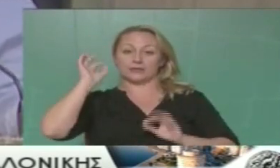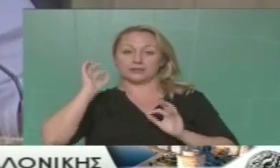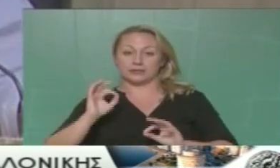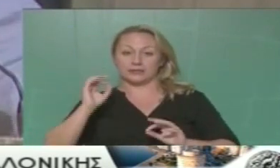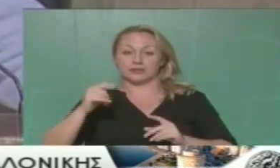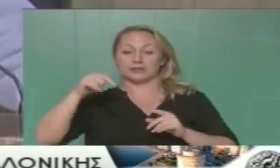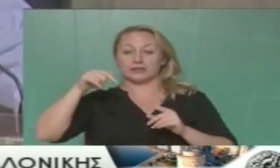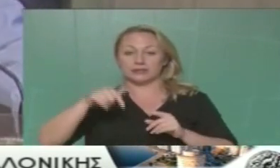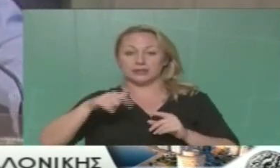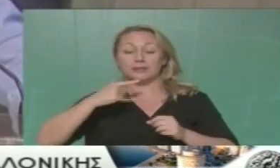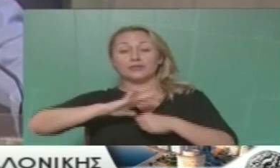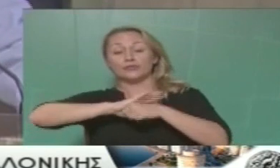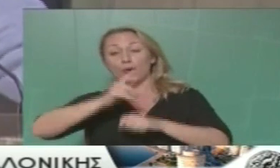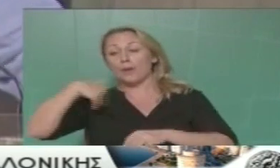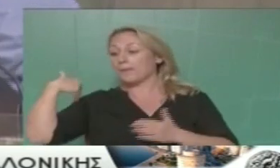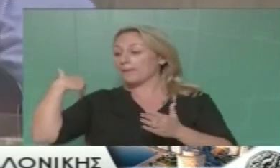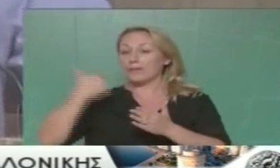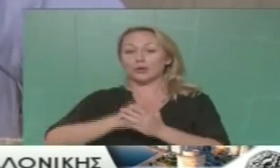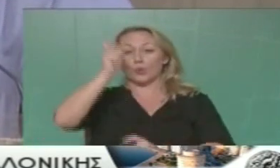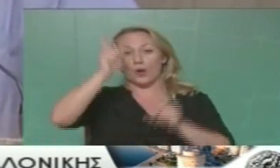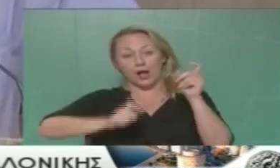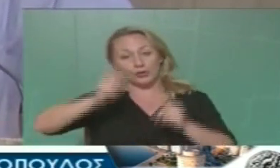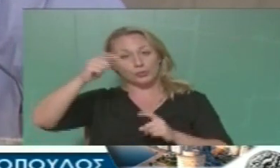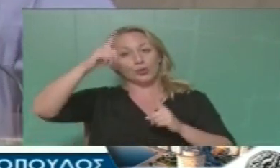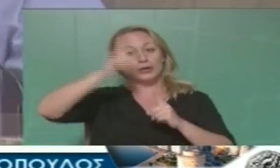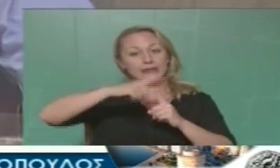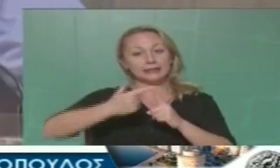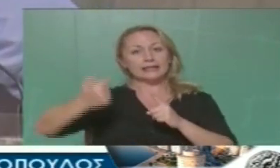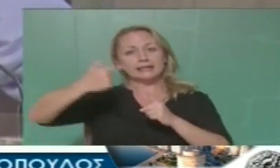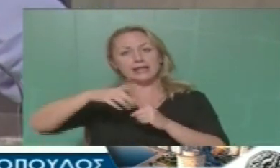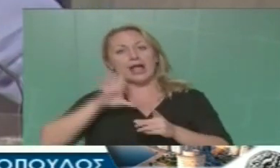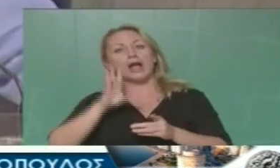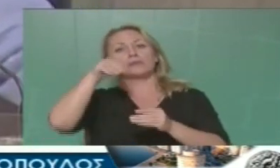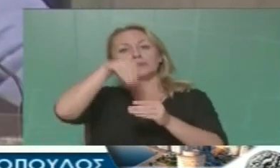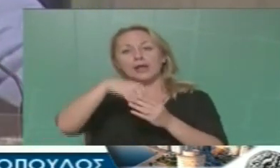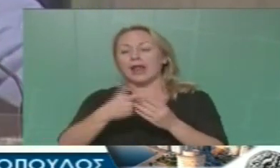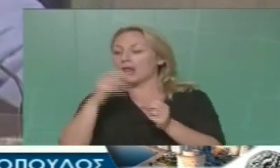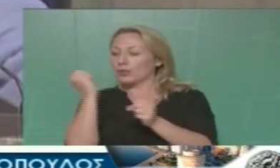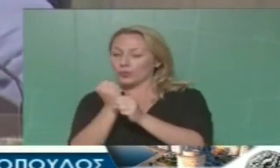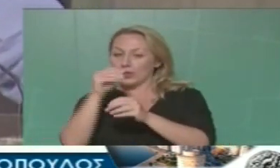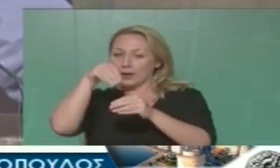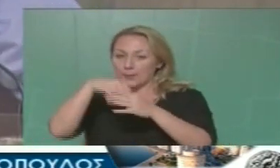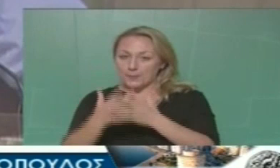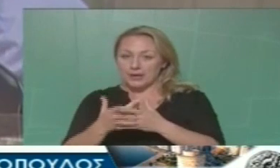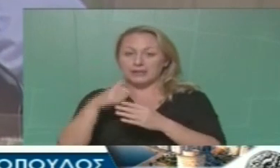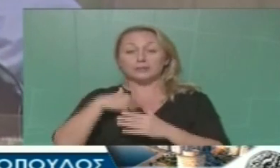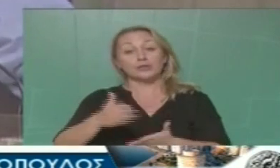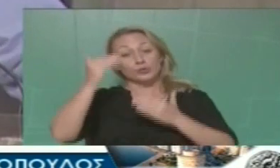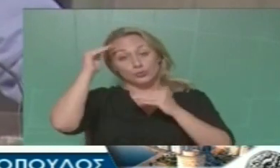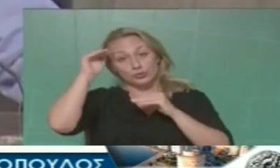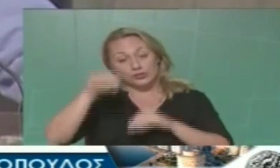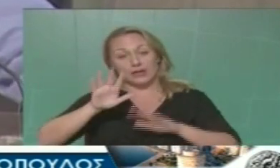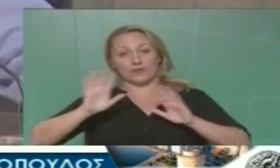την επιστημονική επάρκεια όσων μίλησαν, ιδιαίτερα των τεχνικών, αλλά και αυτών που δεν είναι εδώ μέσα, αλλά είναι πλάξης του έργου, είτε με τη μία είτε με την άλλη